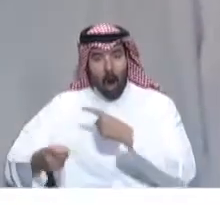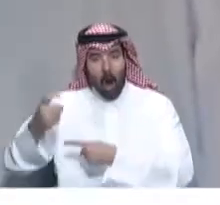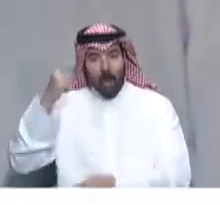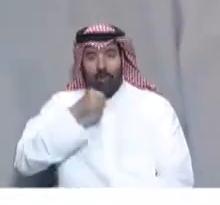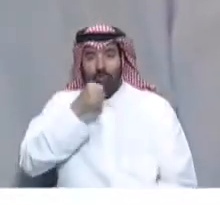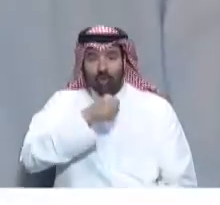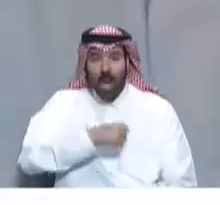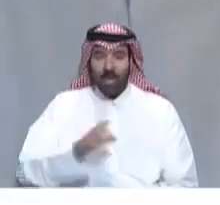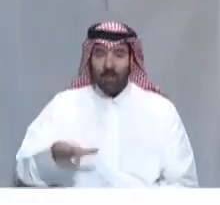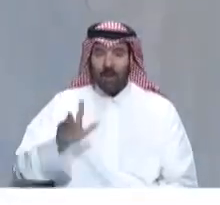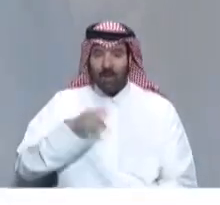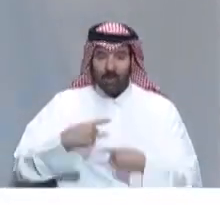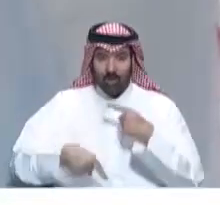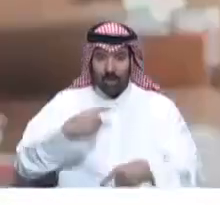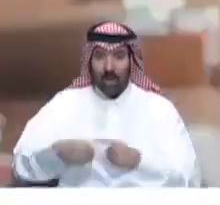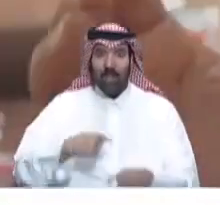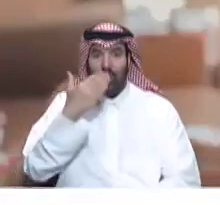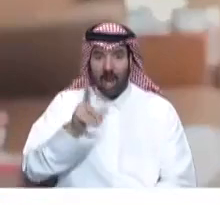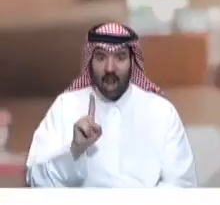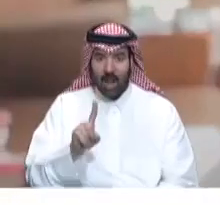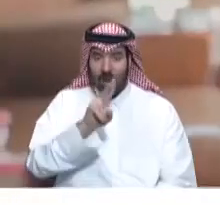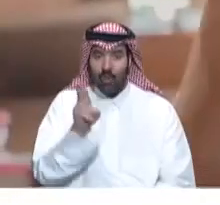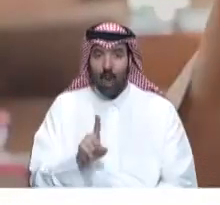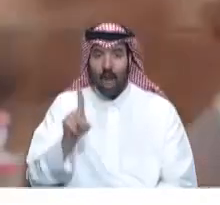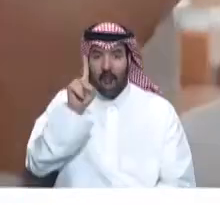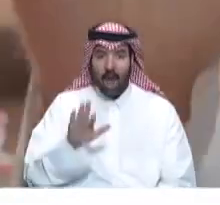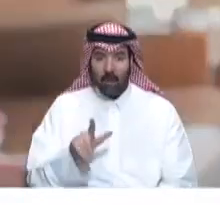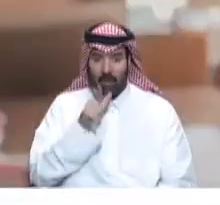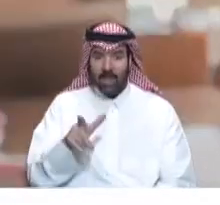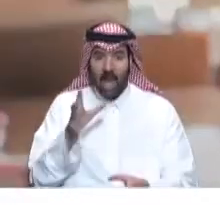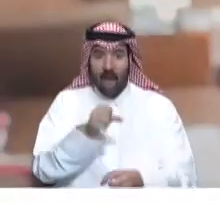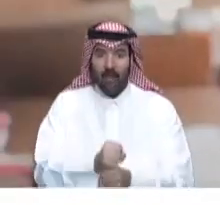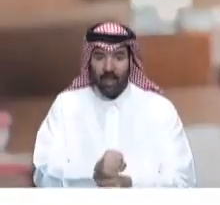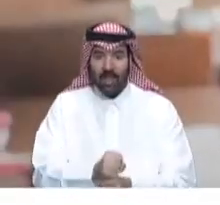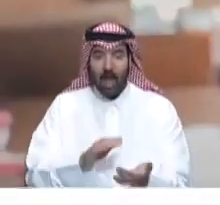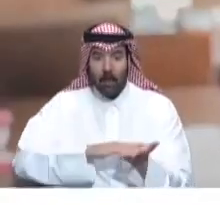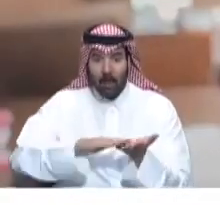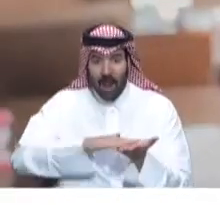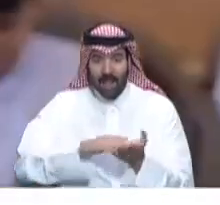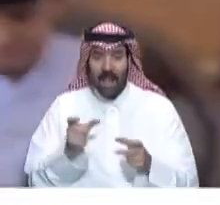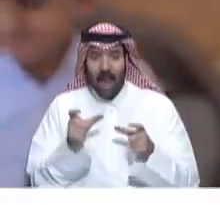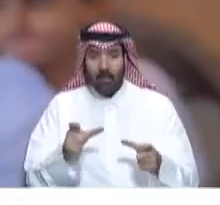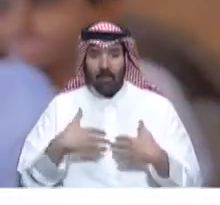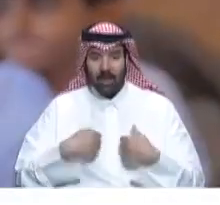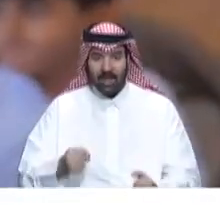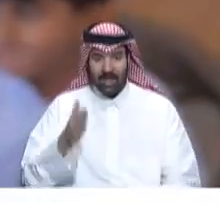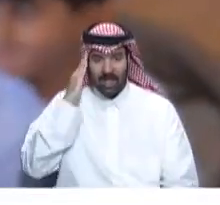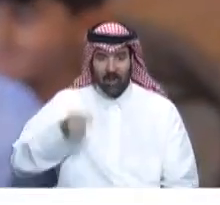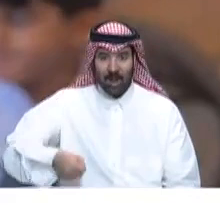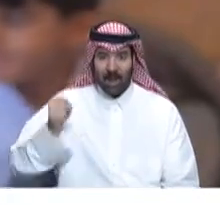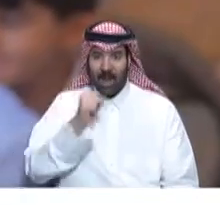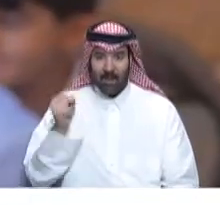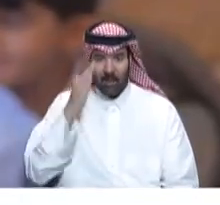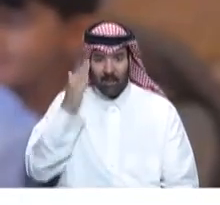آبائنا وأجدادنا، وإن شاء الله نستمر عليها إلى الأبد. نسأل الله سبحانه وتعالى أن يحفظ علينا هذا الأمن والأمان. كان عملتم خير،